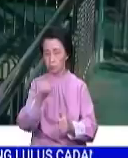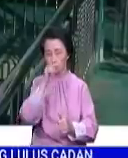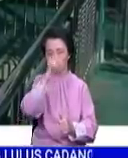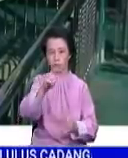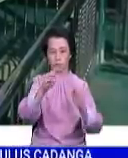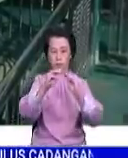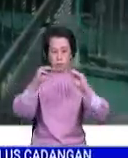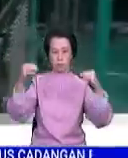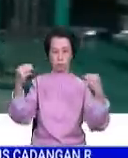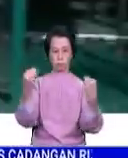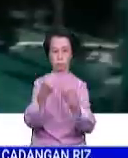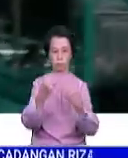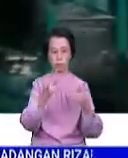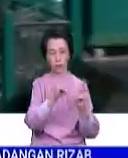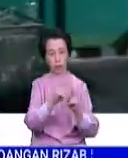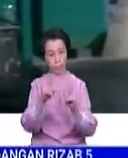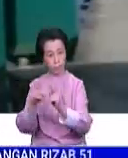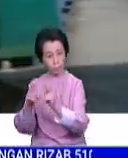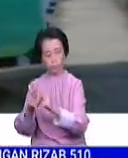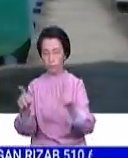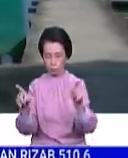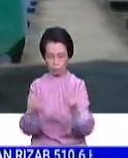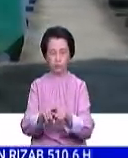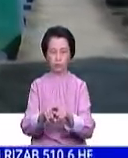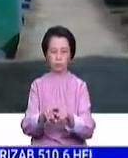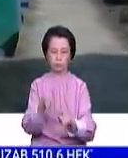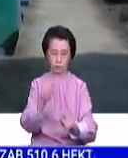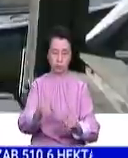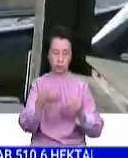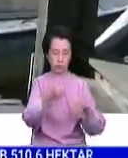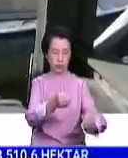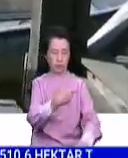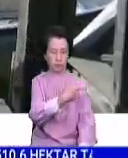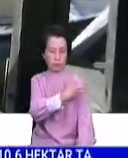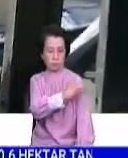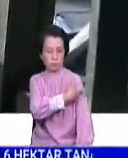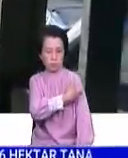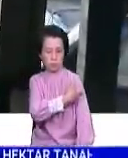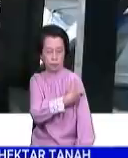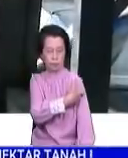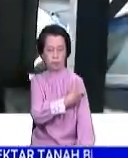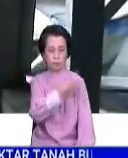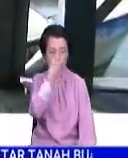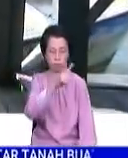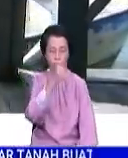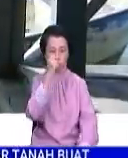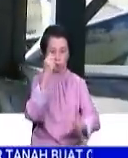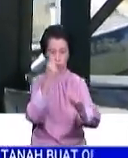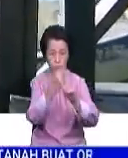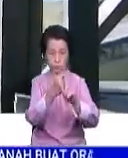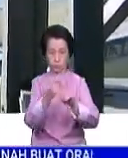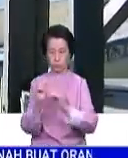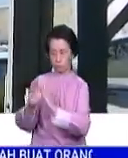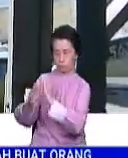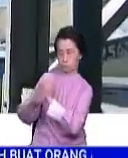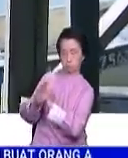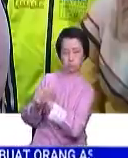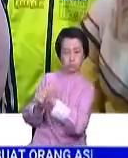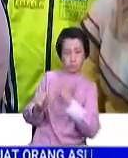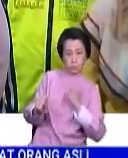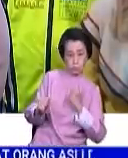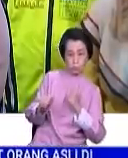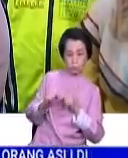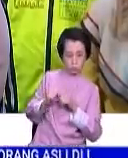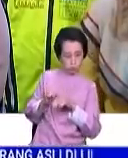masyarakat di kampung-kampung juga tidak ketinggalan untuk divaksin untuk tujuan pencegahan